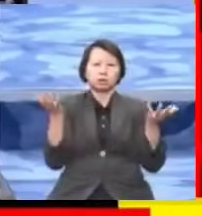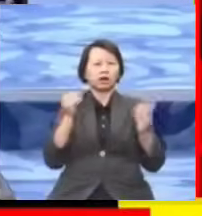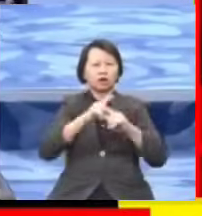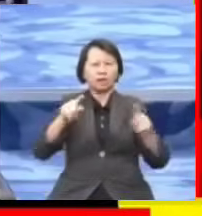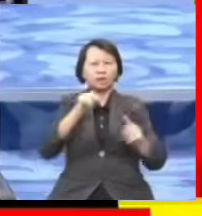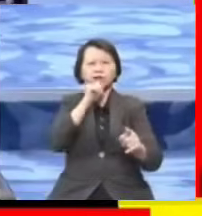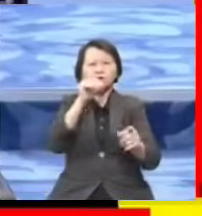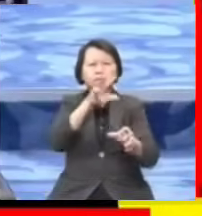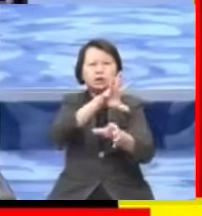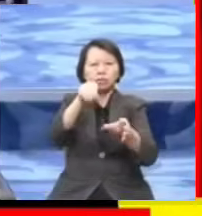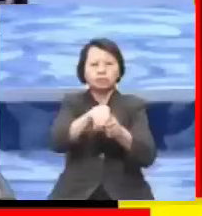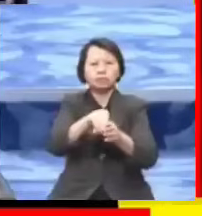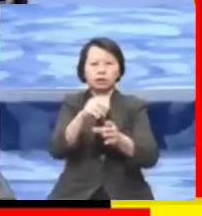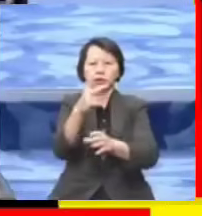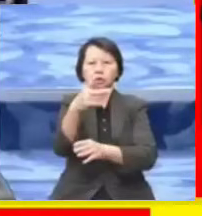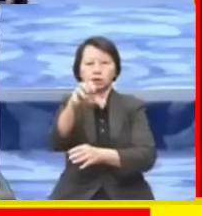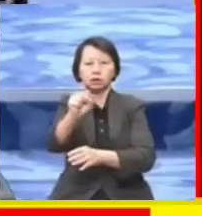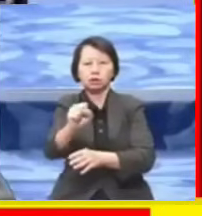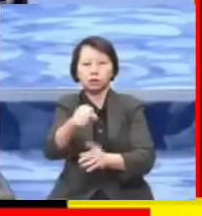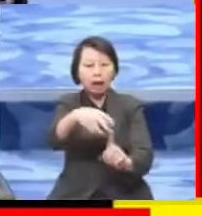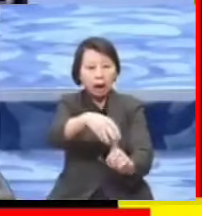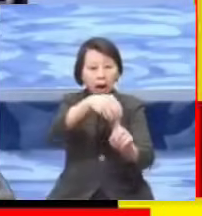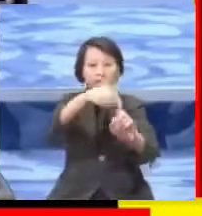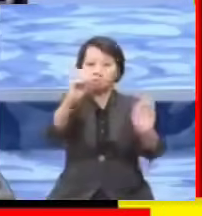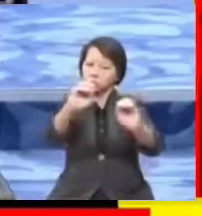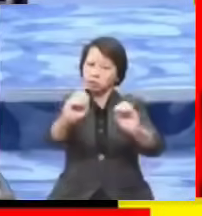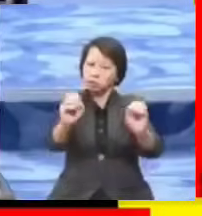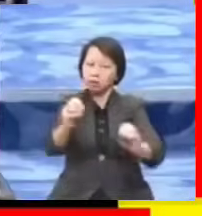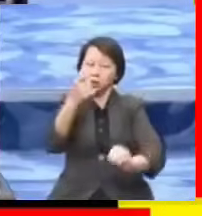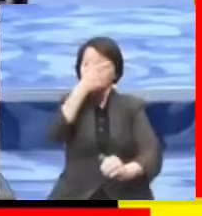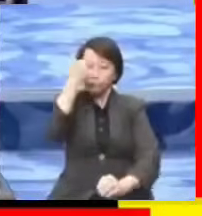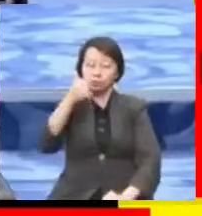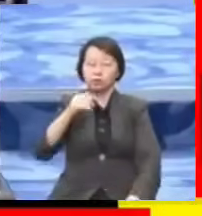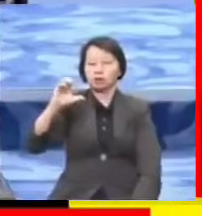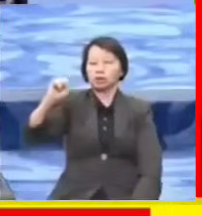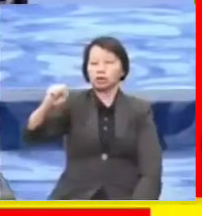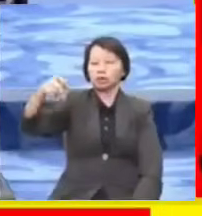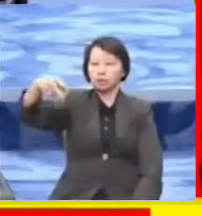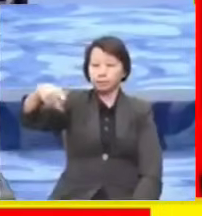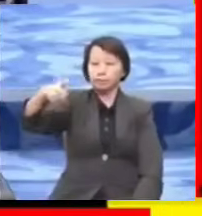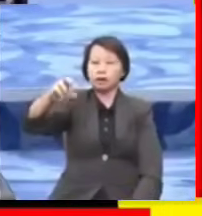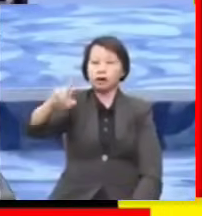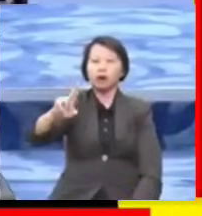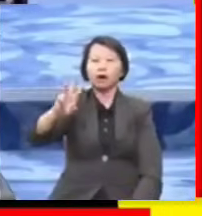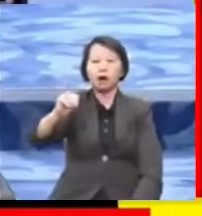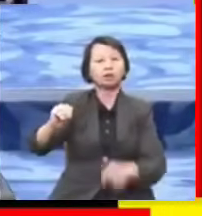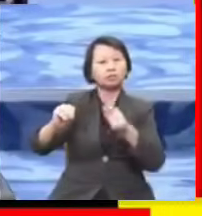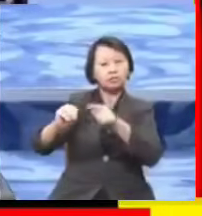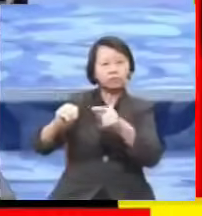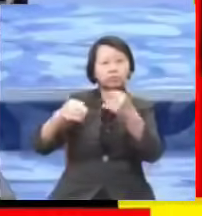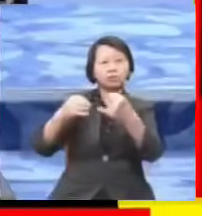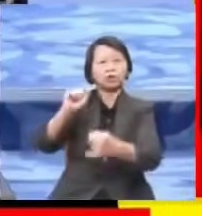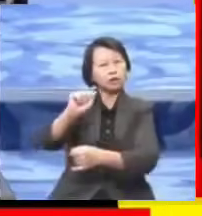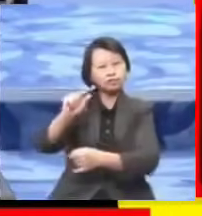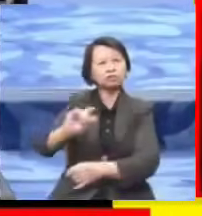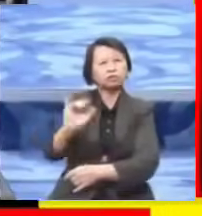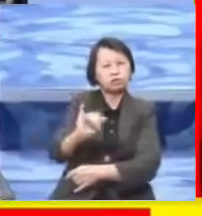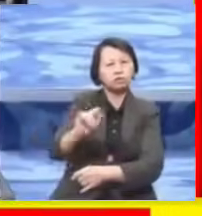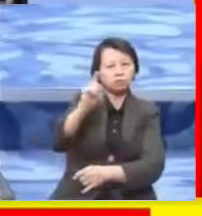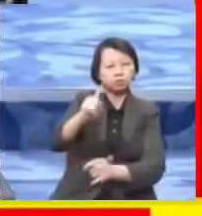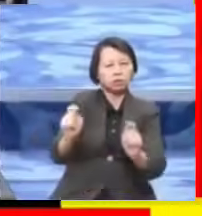tidak melibatkan kes-kes khusus kerana SPRM seperti juga Jabatan Peguam Negara harus